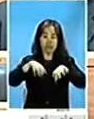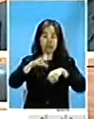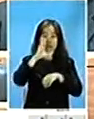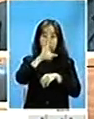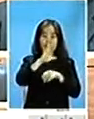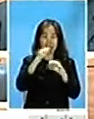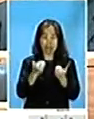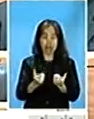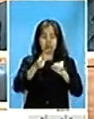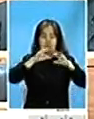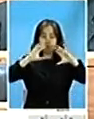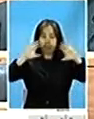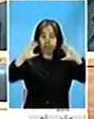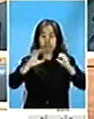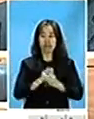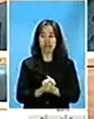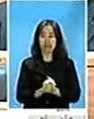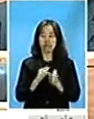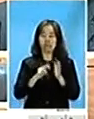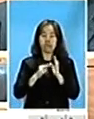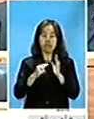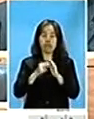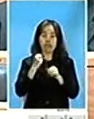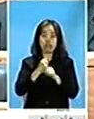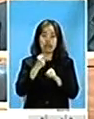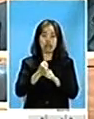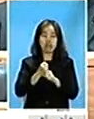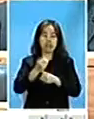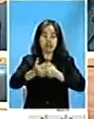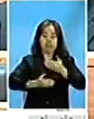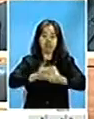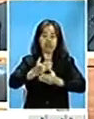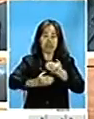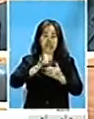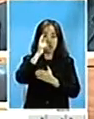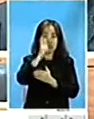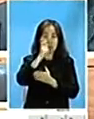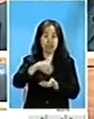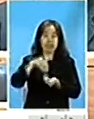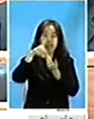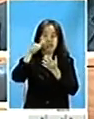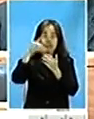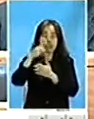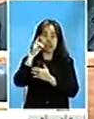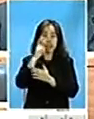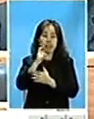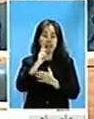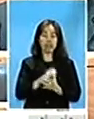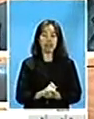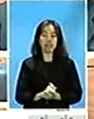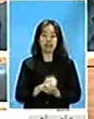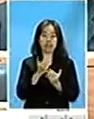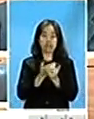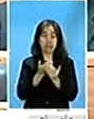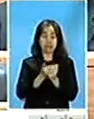นี้ของขายไม่ออกครับไอ้ที่ขายออกก็ไม่มีราคาท่านประธานรายได้จาก